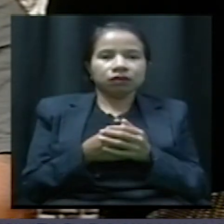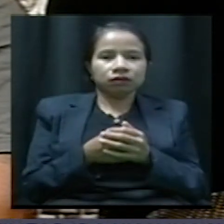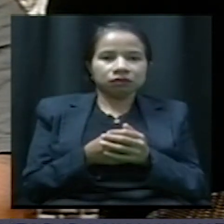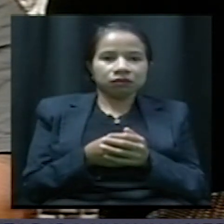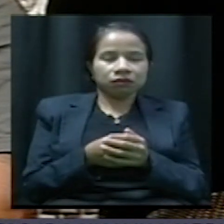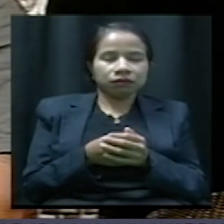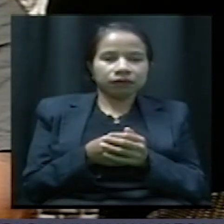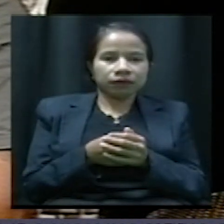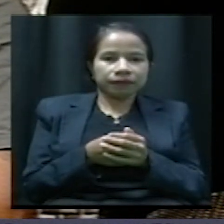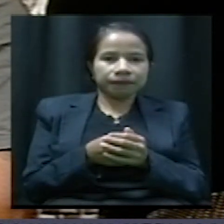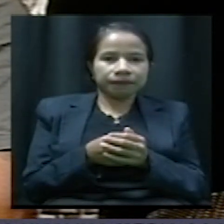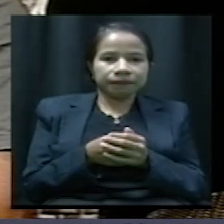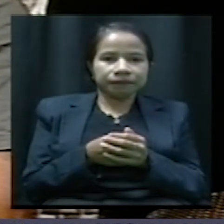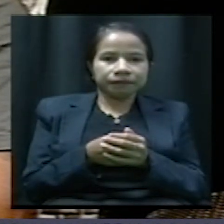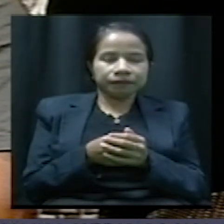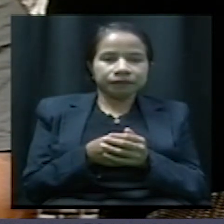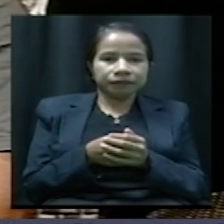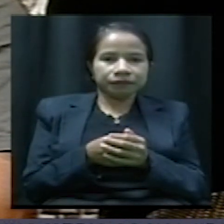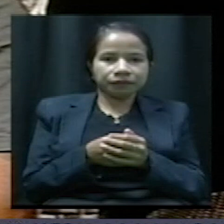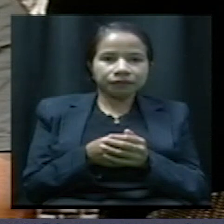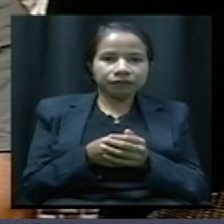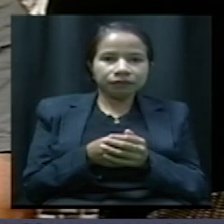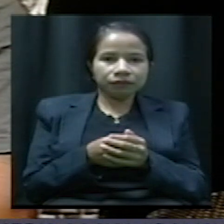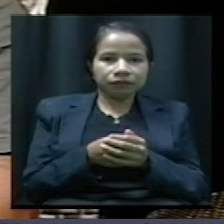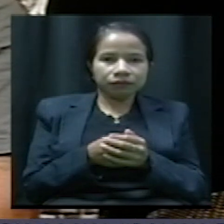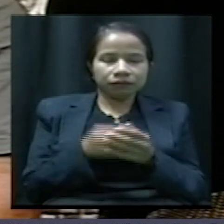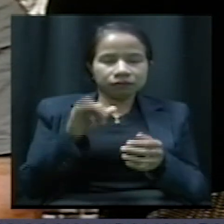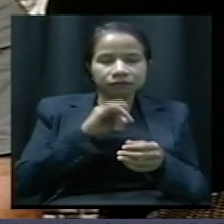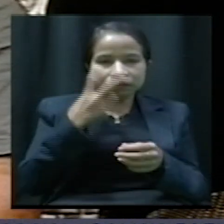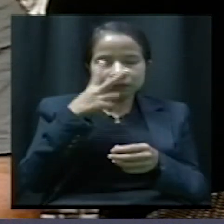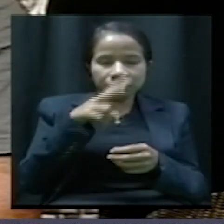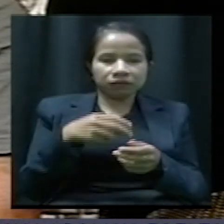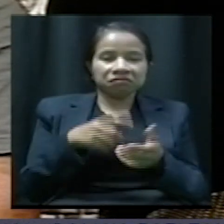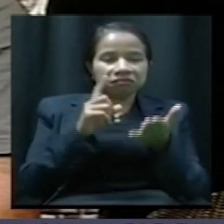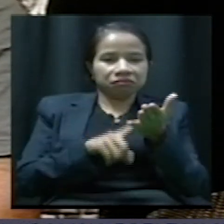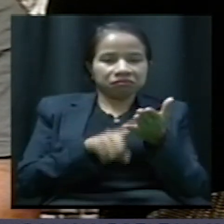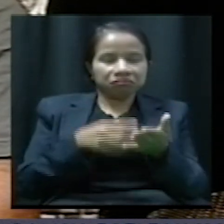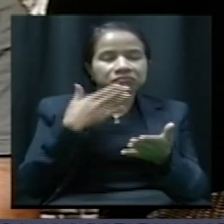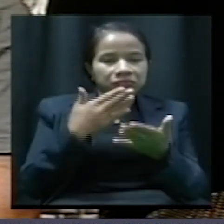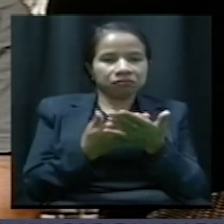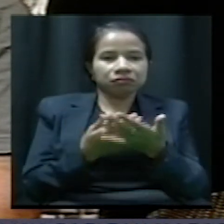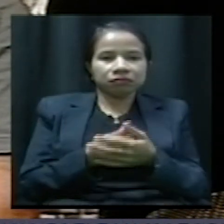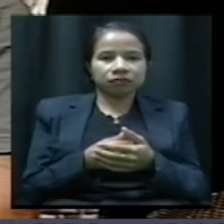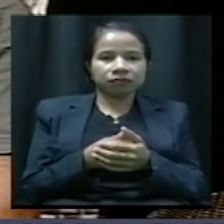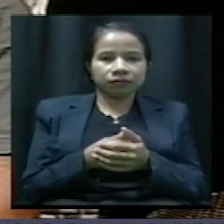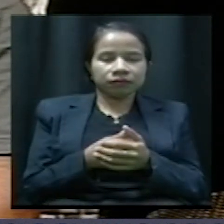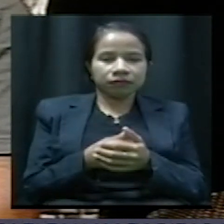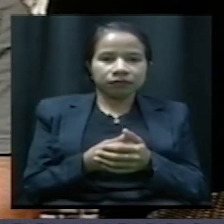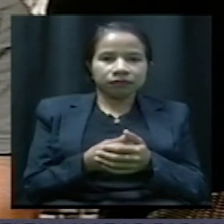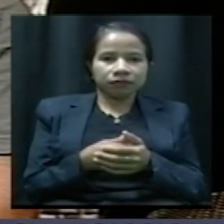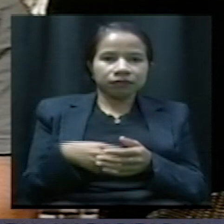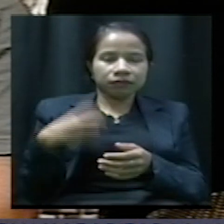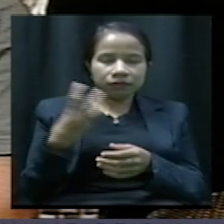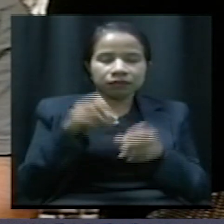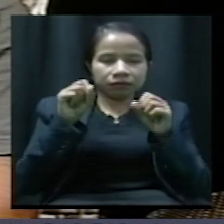hos pesquisa homos sempre ahore diskusaun sira kapas teves para ite